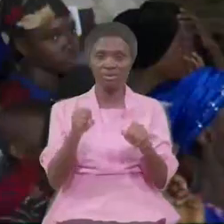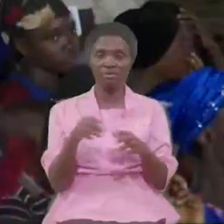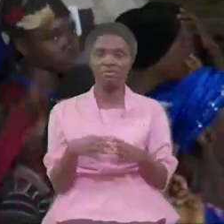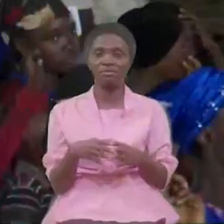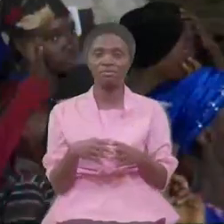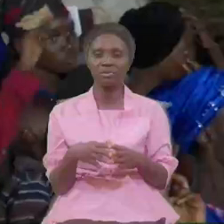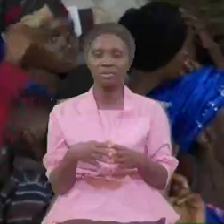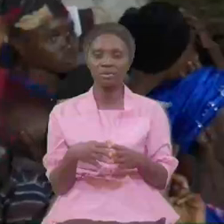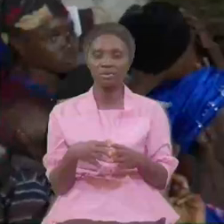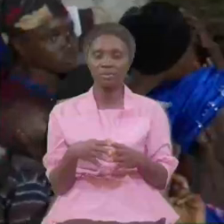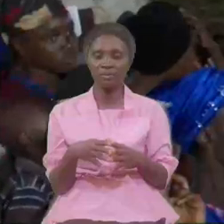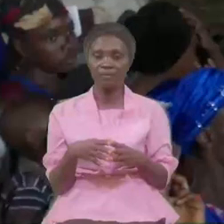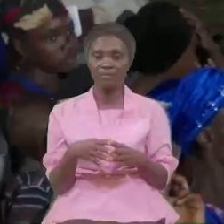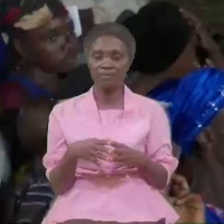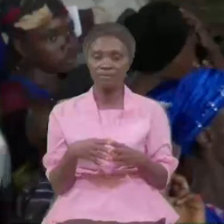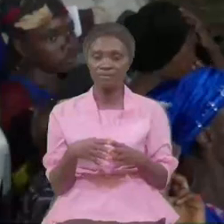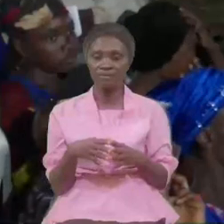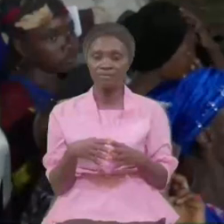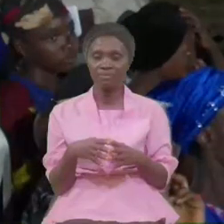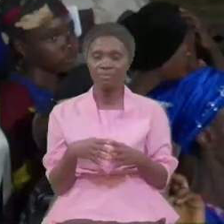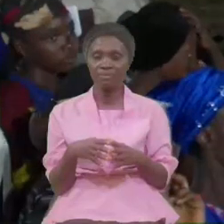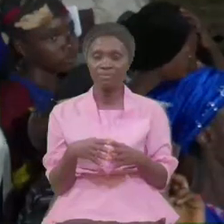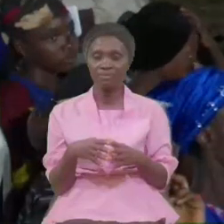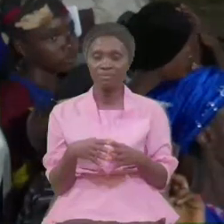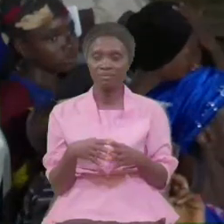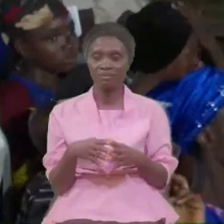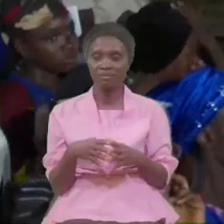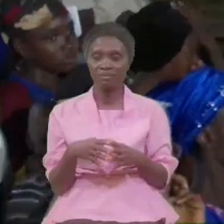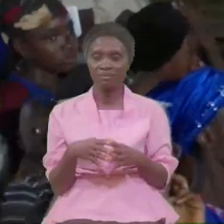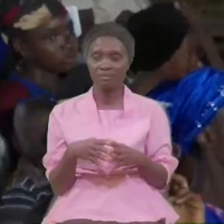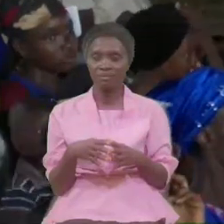Je dis, il est capable, il le fera pour moi.